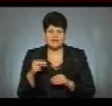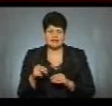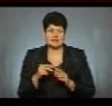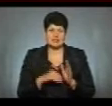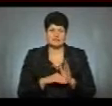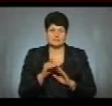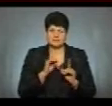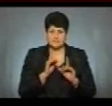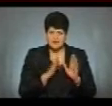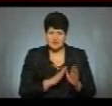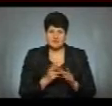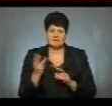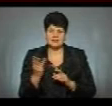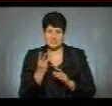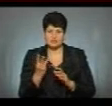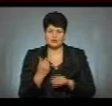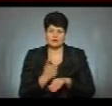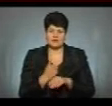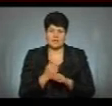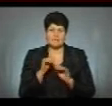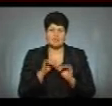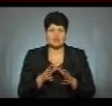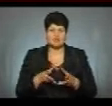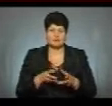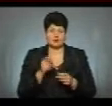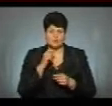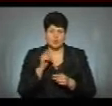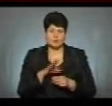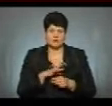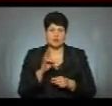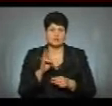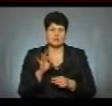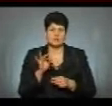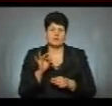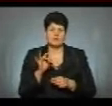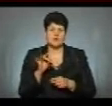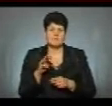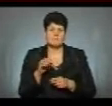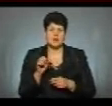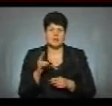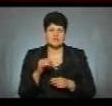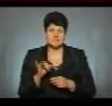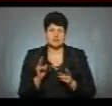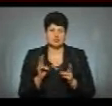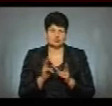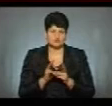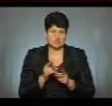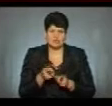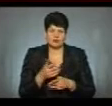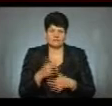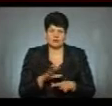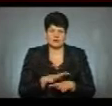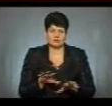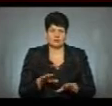в трійку основних подій, які впливали на українців, була нормандська зустріч, нормандська четвірка, якої не було вже